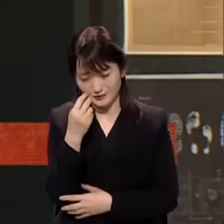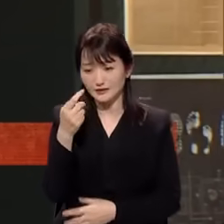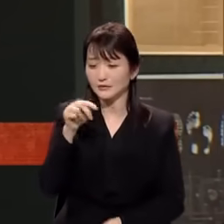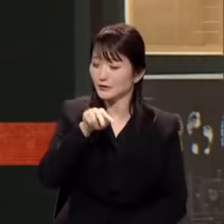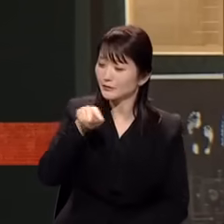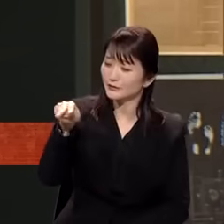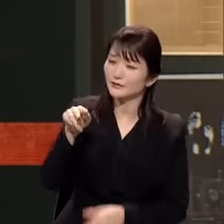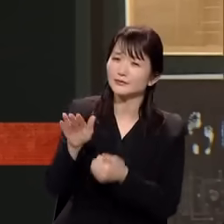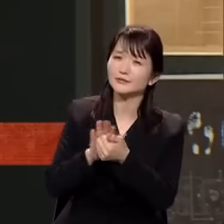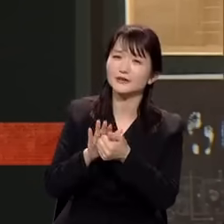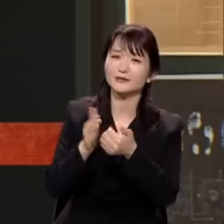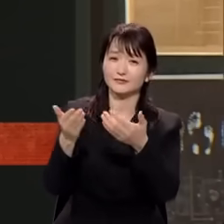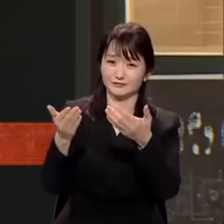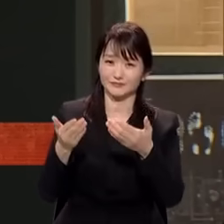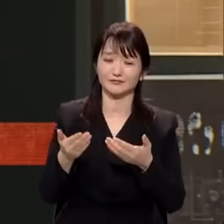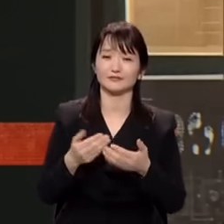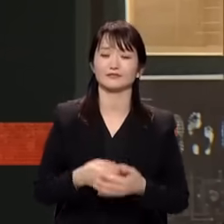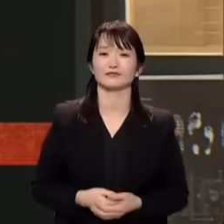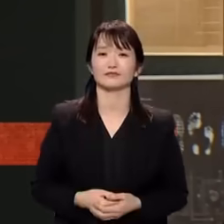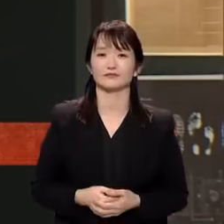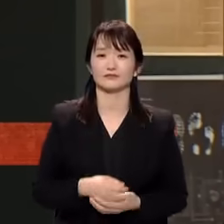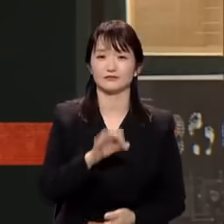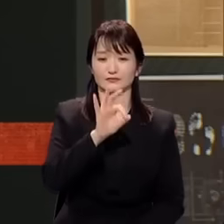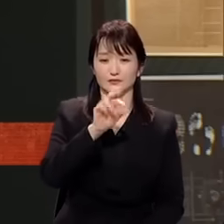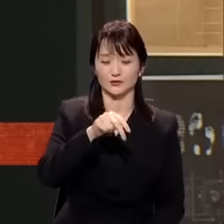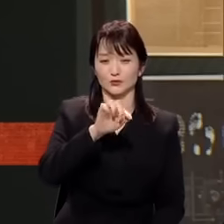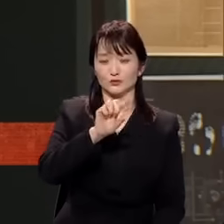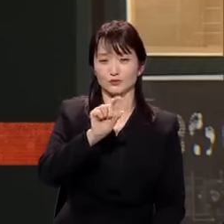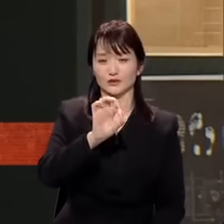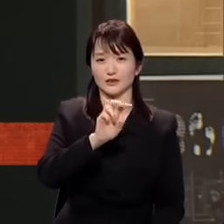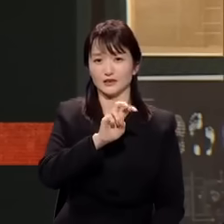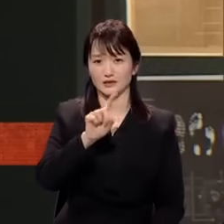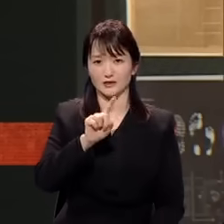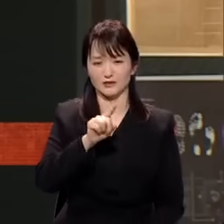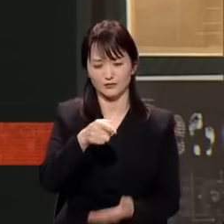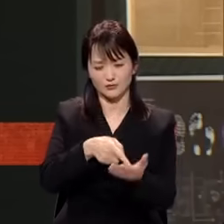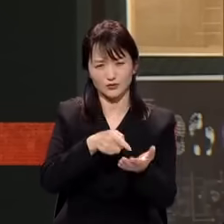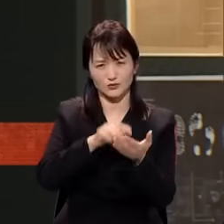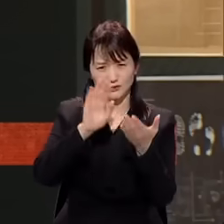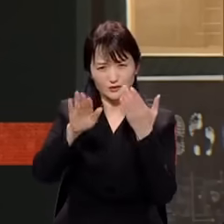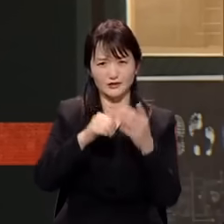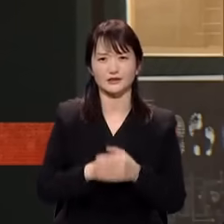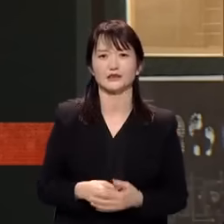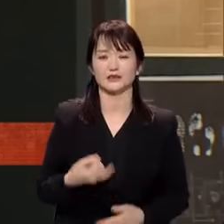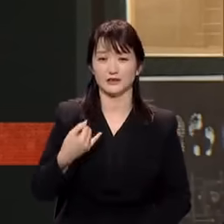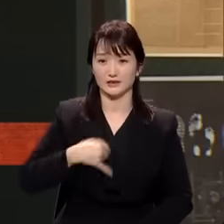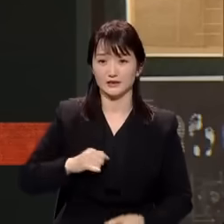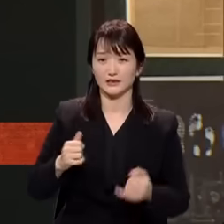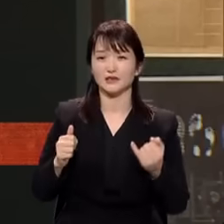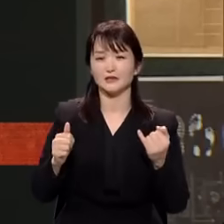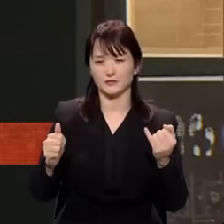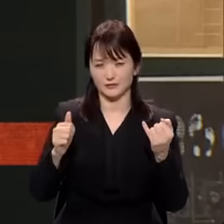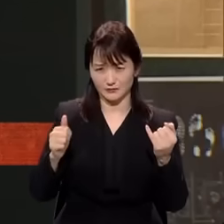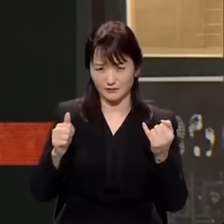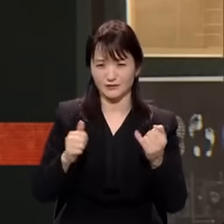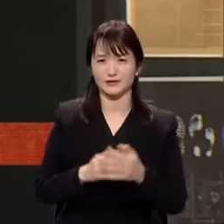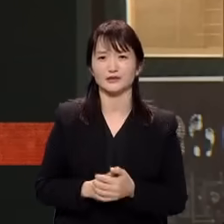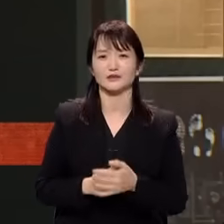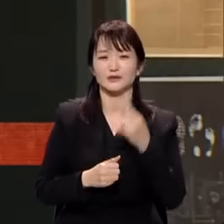하신 서성혜님, 유방암 수술 후에도 딸 맞벌이 하라고 손주 돌봐주는 박수연 여사 정말 사랑해